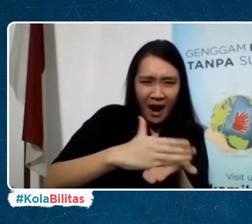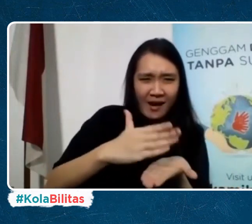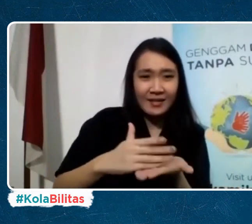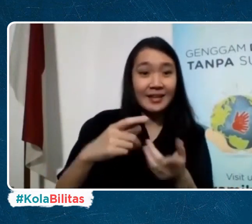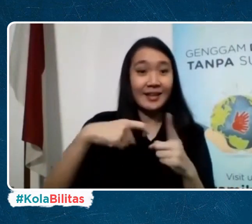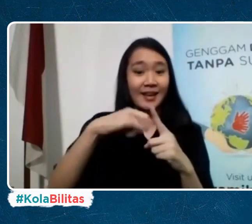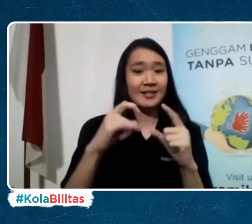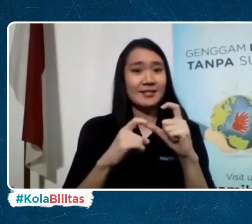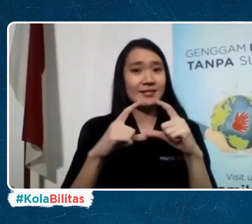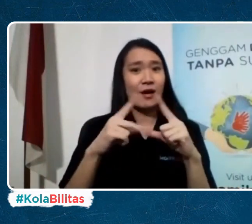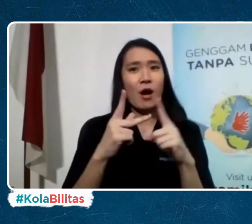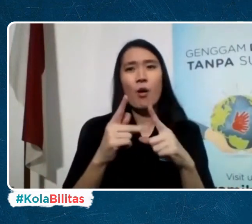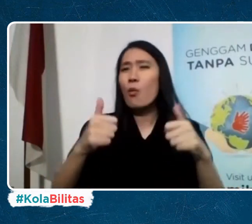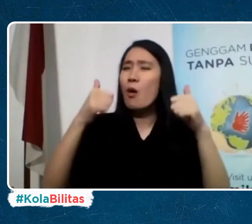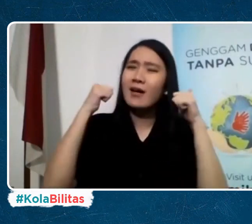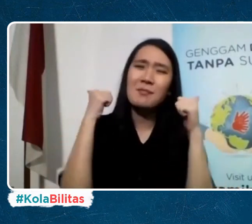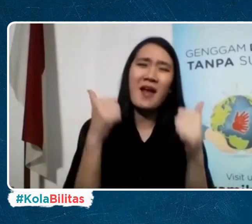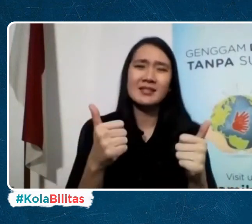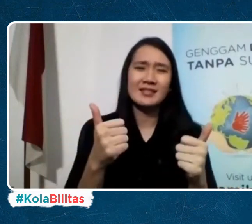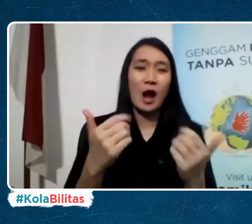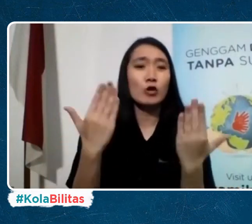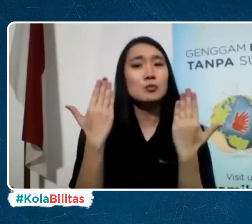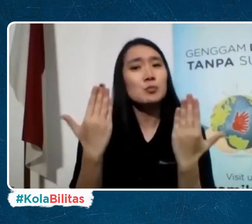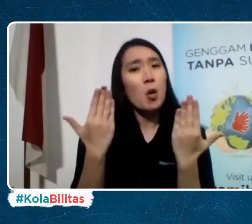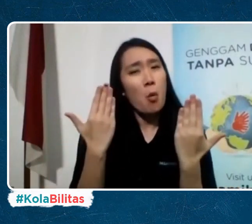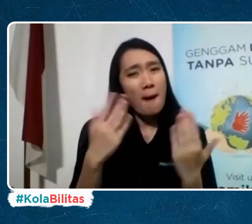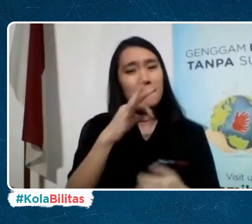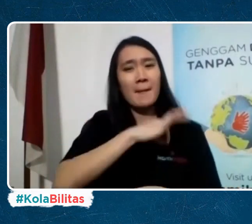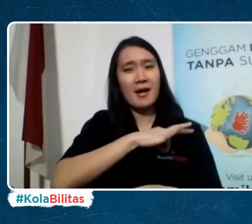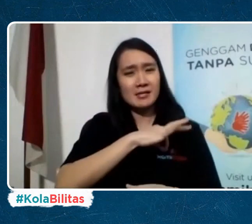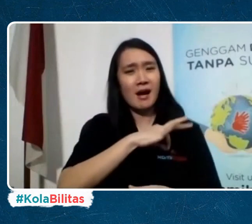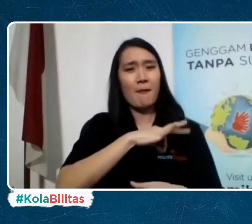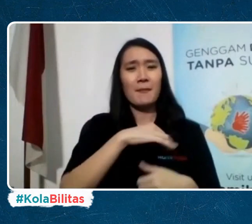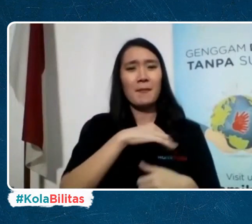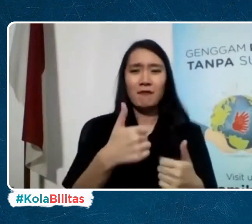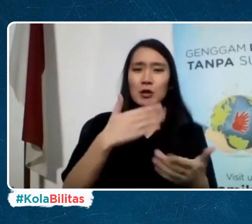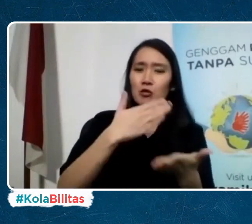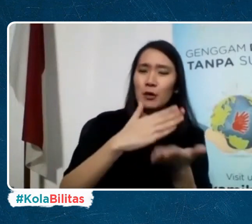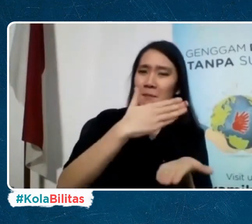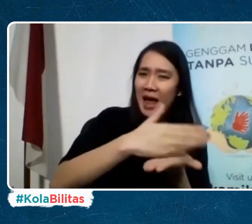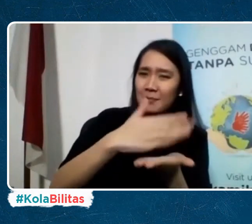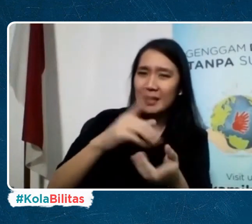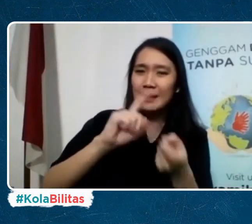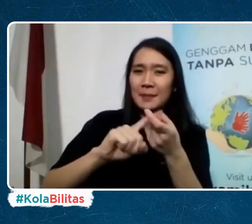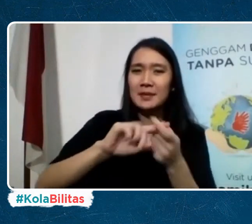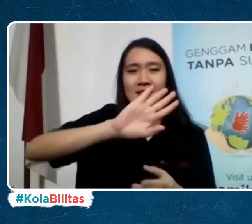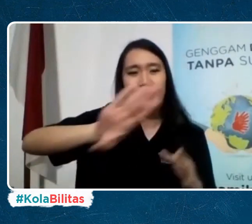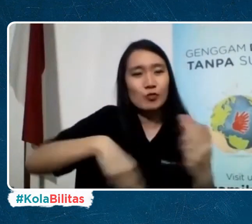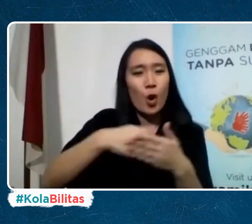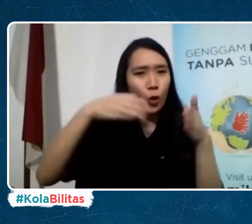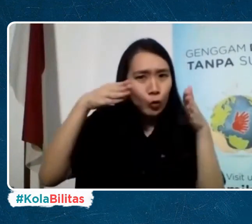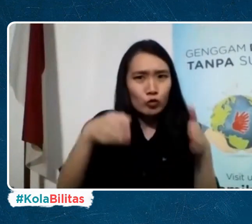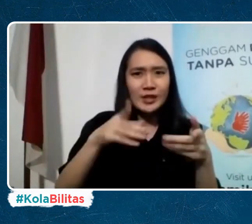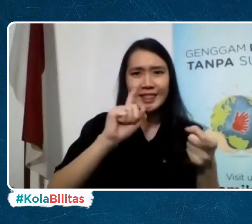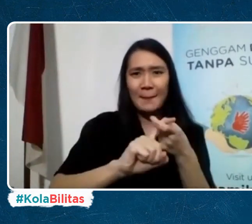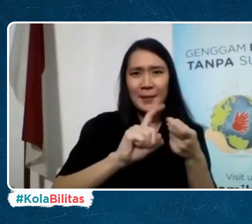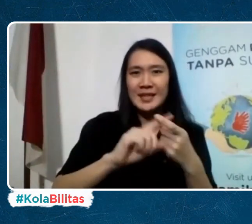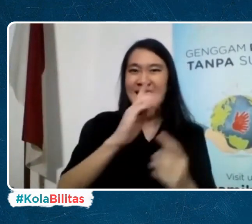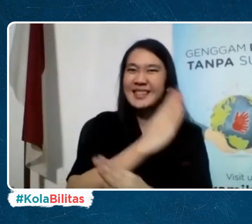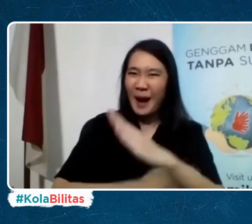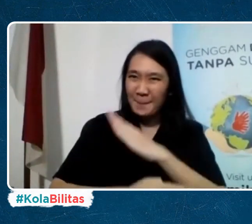Cuma satu doang nih Mas. Sudah cukup ya Mas ya. Terima kasih sudah bertanya pada Mas Doni serta mau